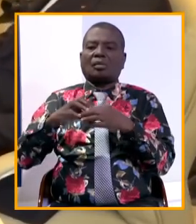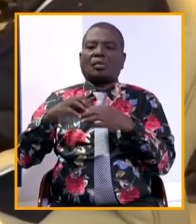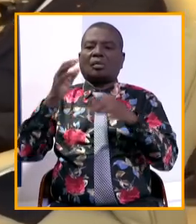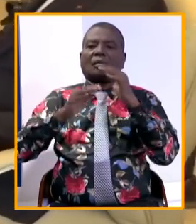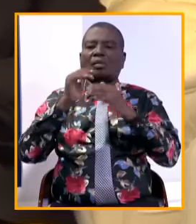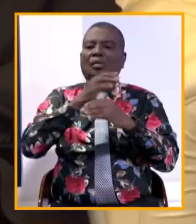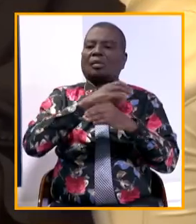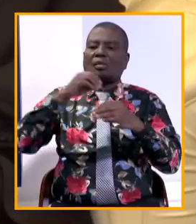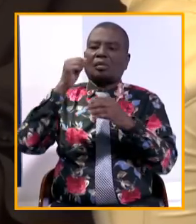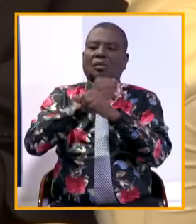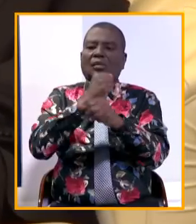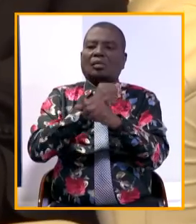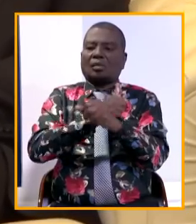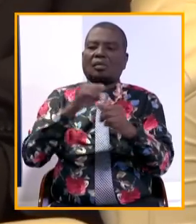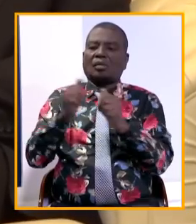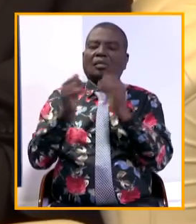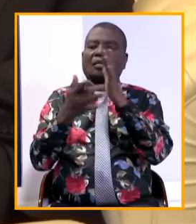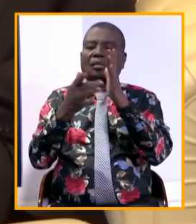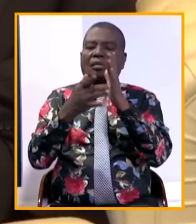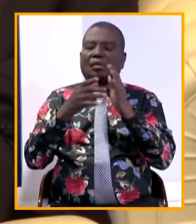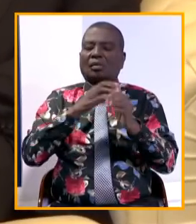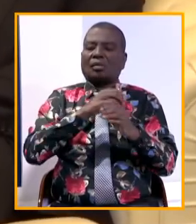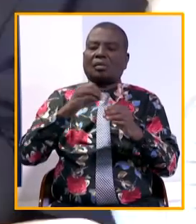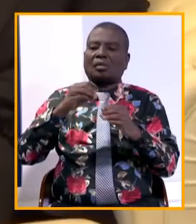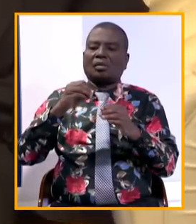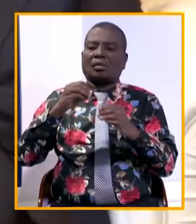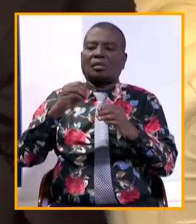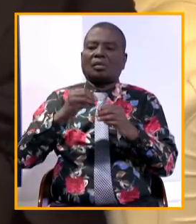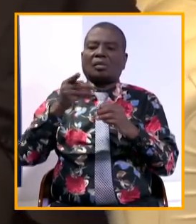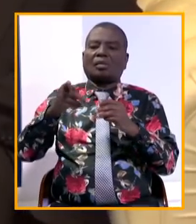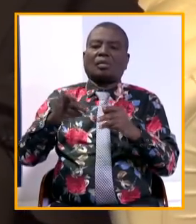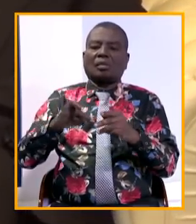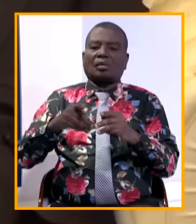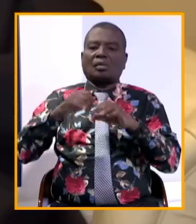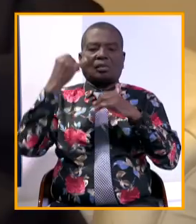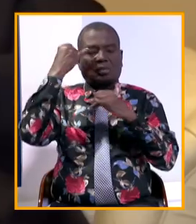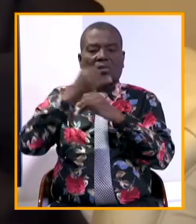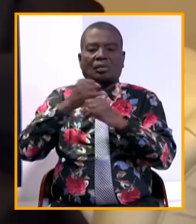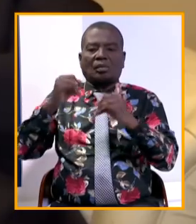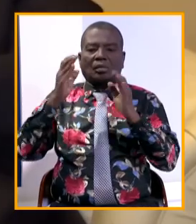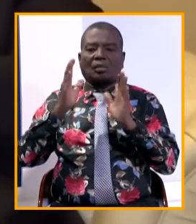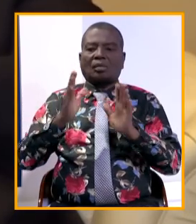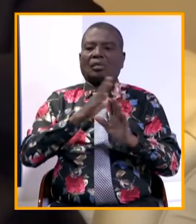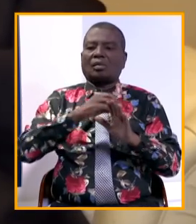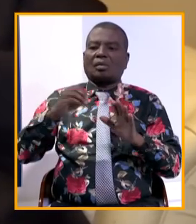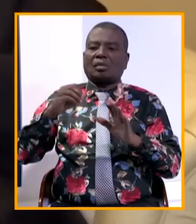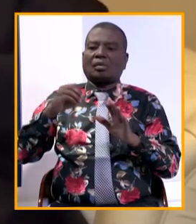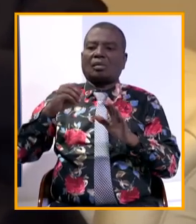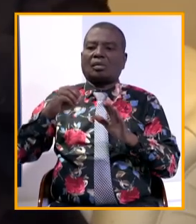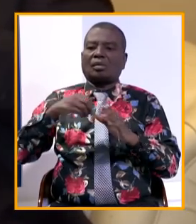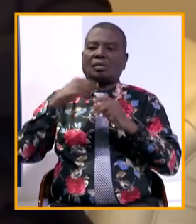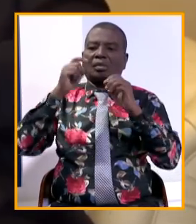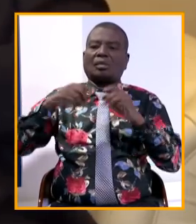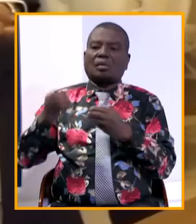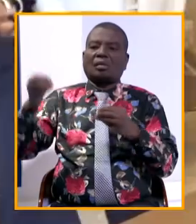espace d'expérimentation doté de la technologie 5G, une offre dédiée aux entreprises, start-up et professionnels du numérique et qui